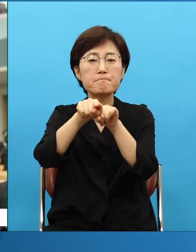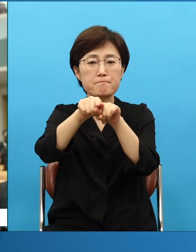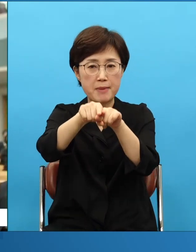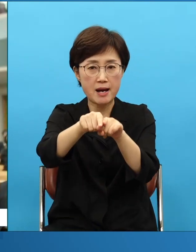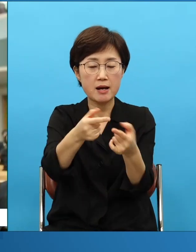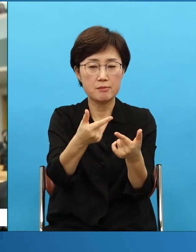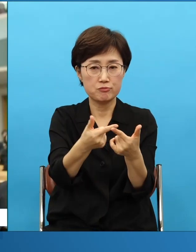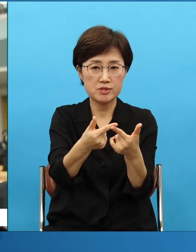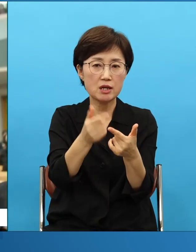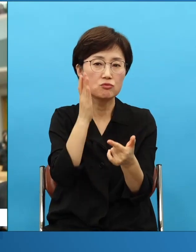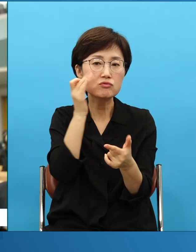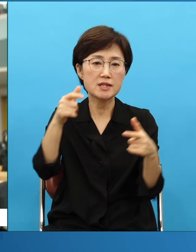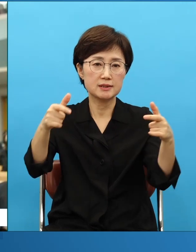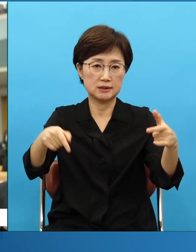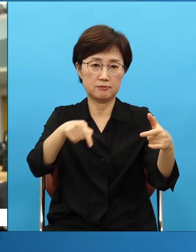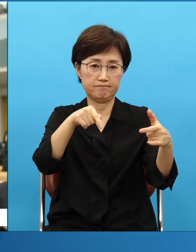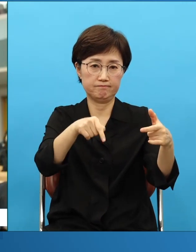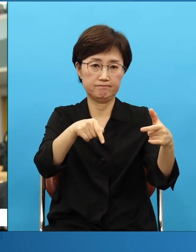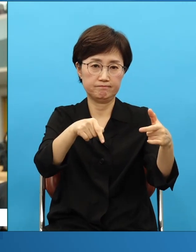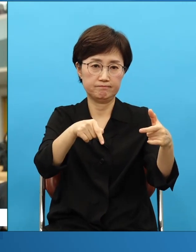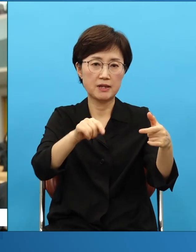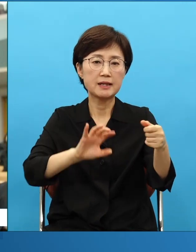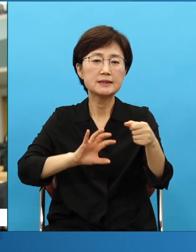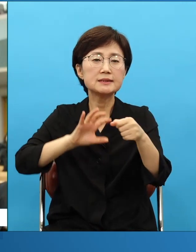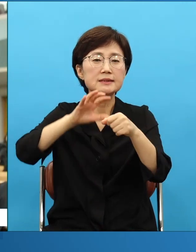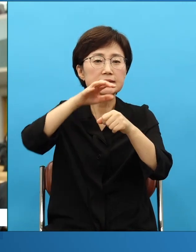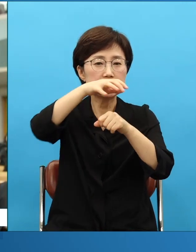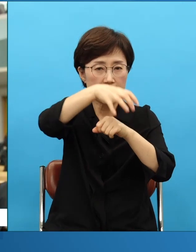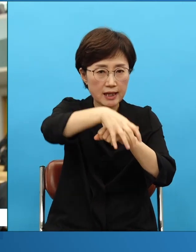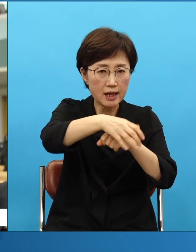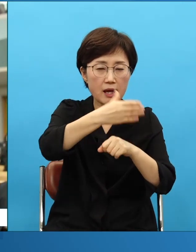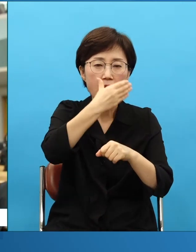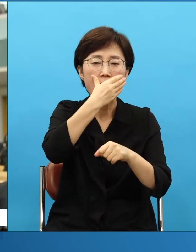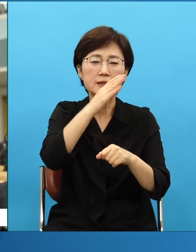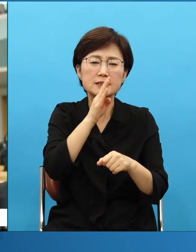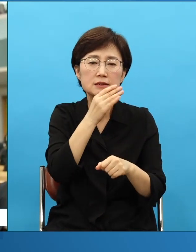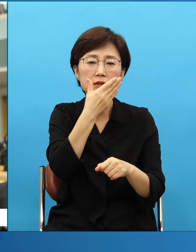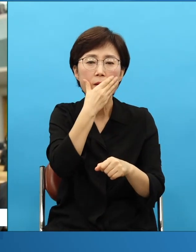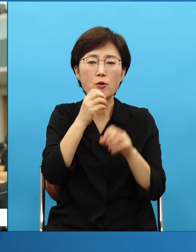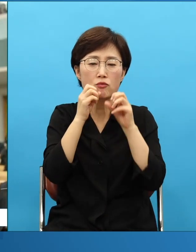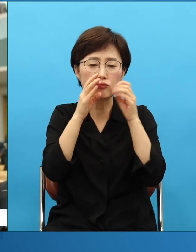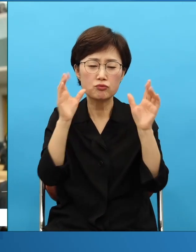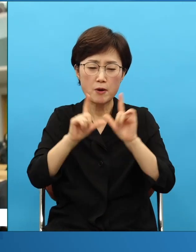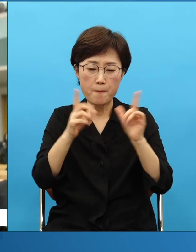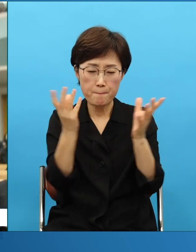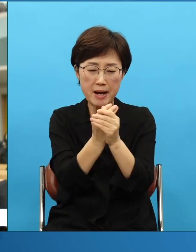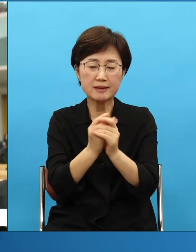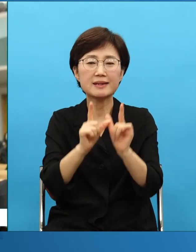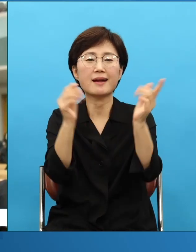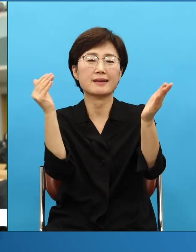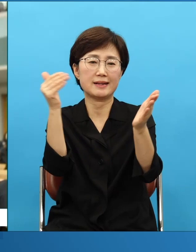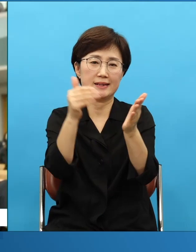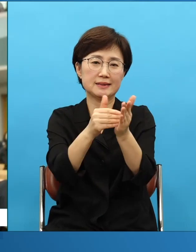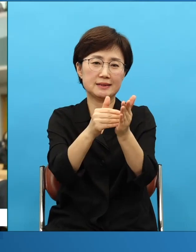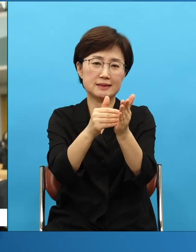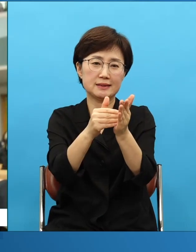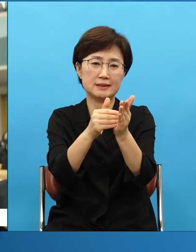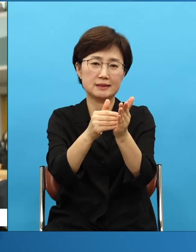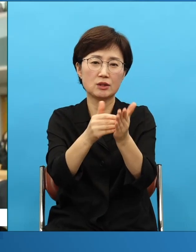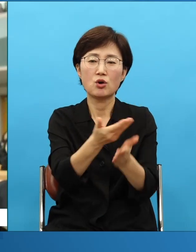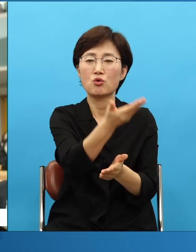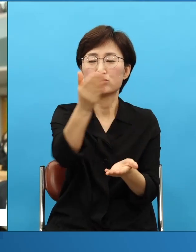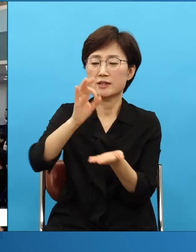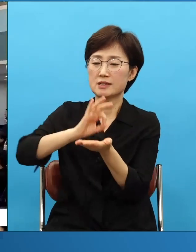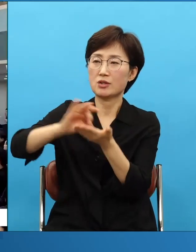부산 울산 지회가 237 5천 종족의 이 순수 복음이 전달되는 그날까지 하나님께 귀하게 쓰임 받을